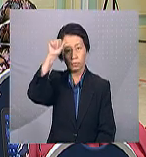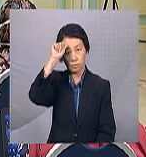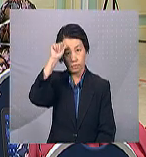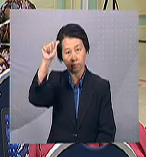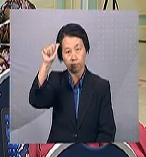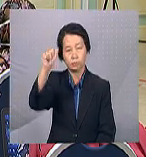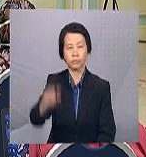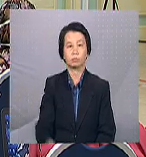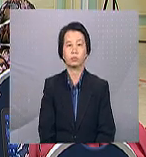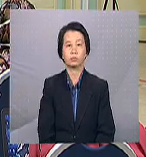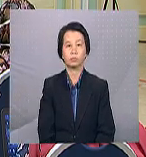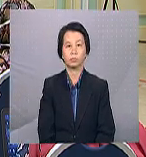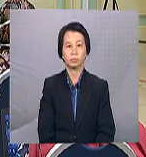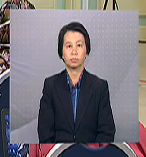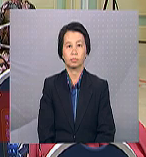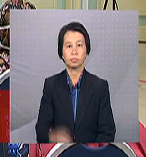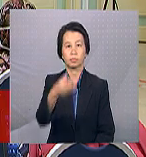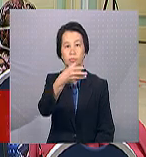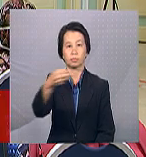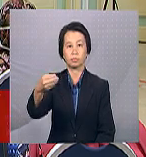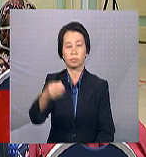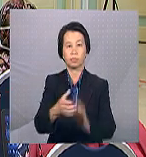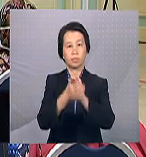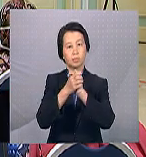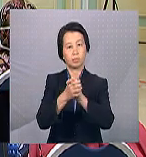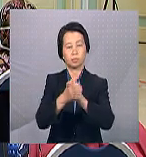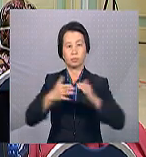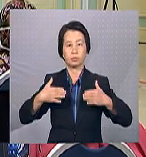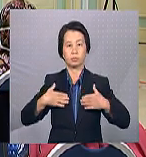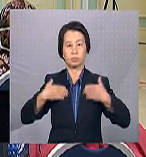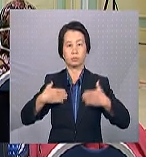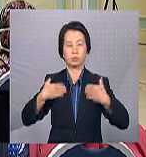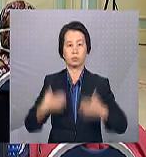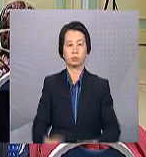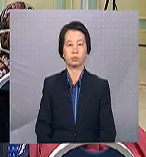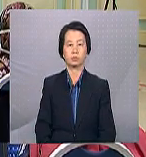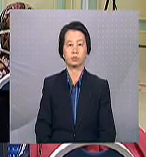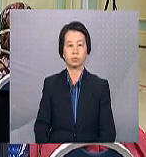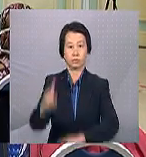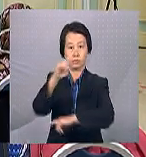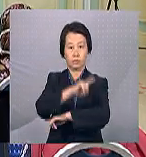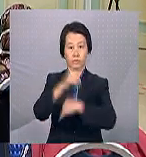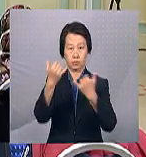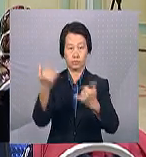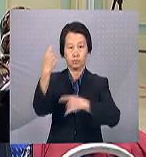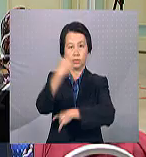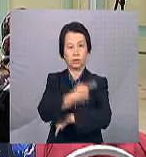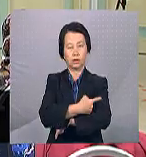Assalamualaikum warahmatullahi wabarakatuh dan salam sejahtera. Hari ini merupakan